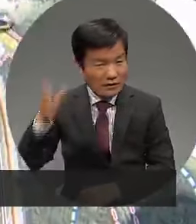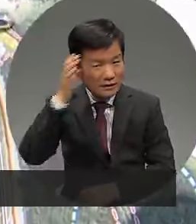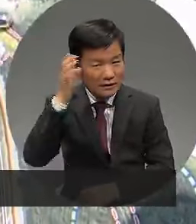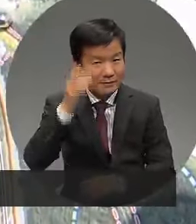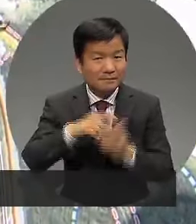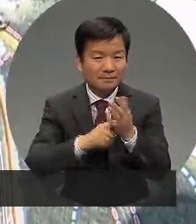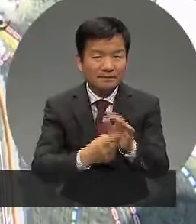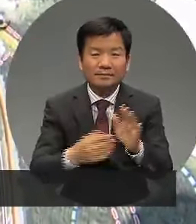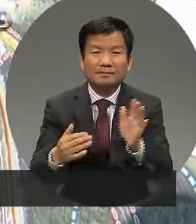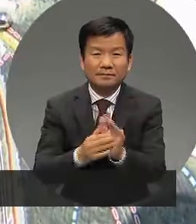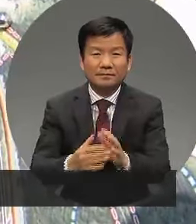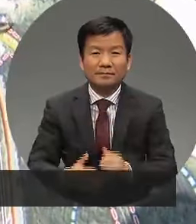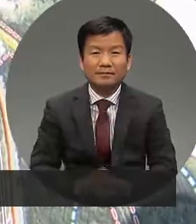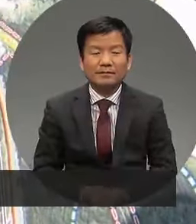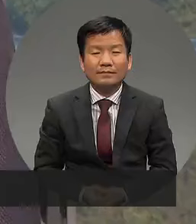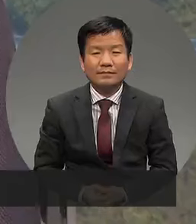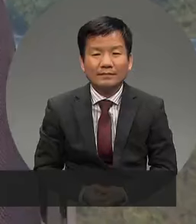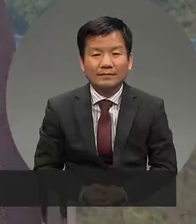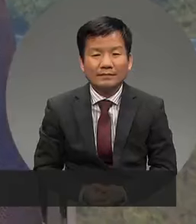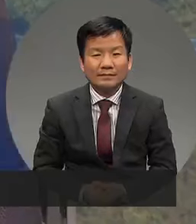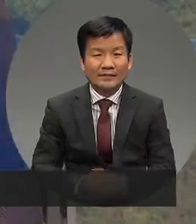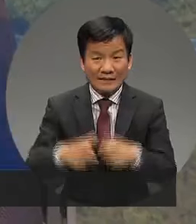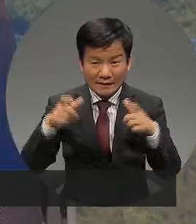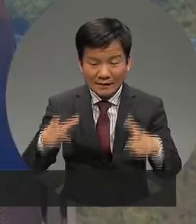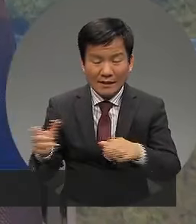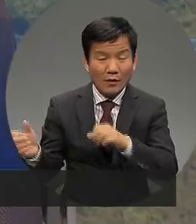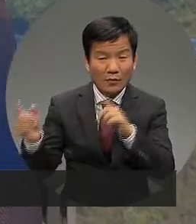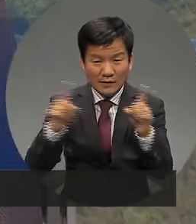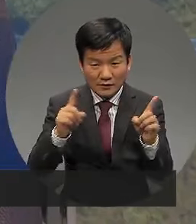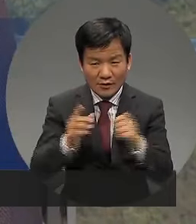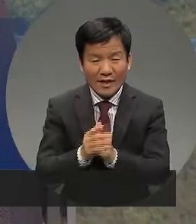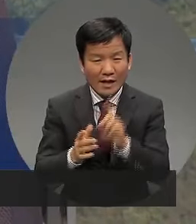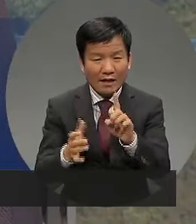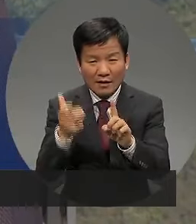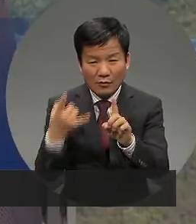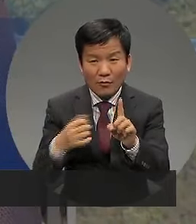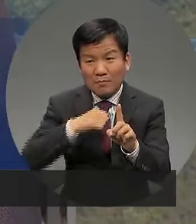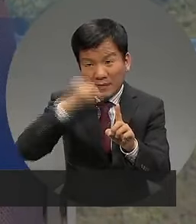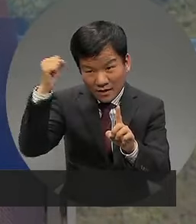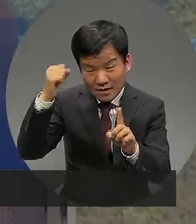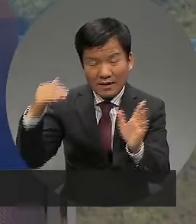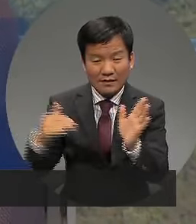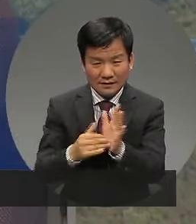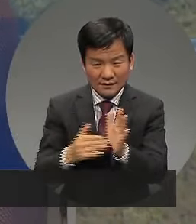기대감을 밝혔습니다. 지역 활성화 투자 펀드 1호로 지정된 것을 계기로 해서 전국의 다양한 지역에서 많은